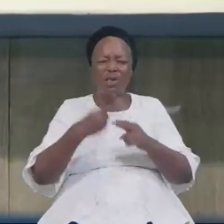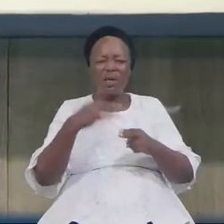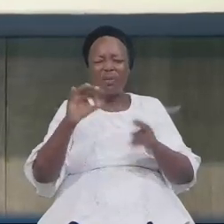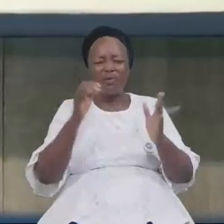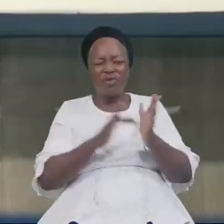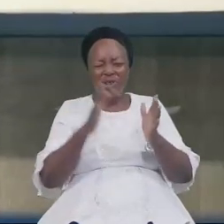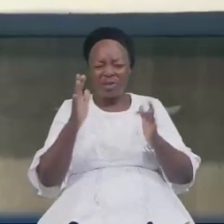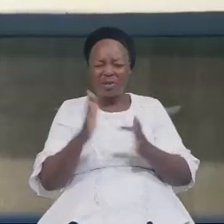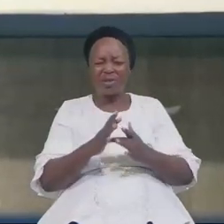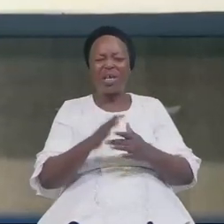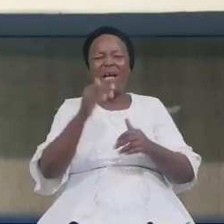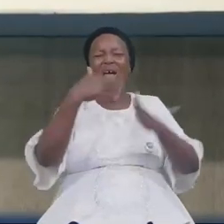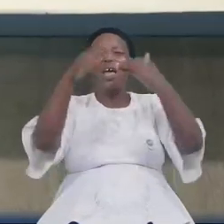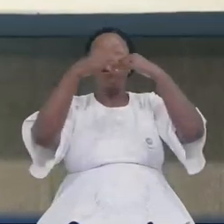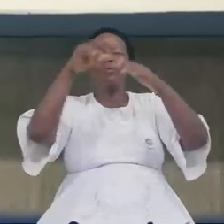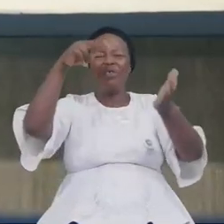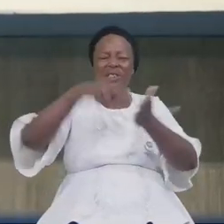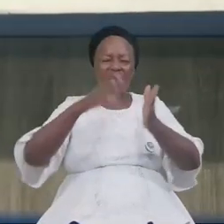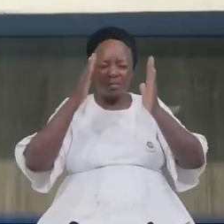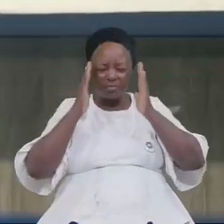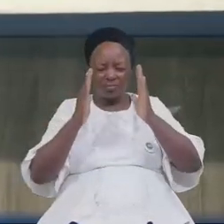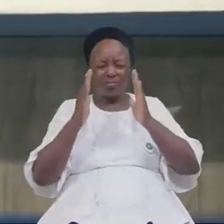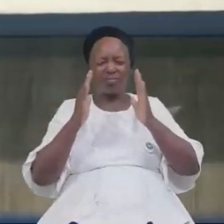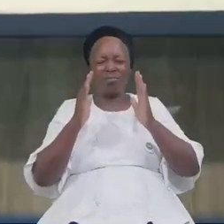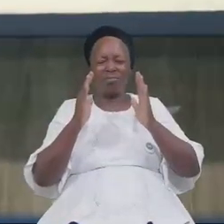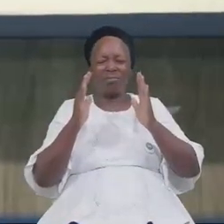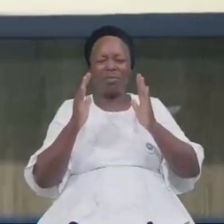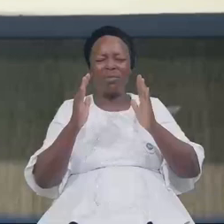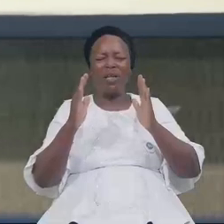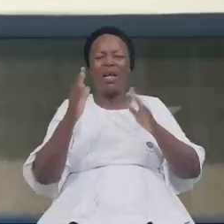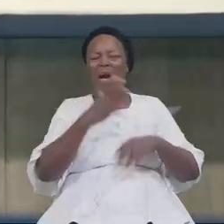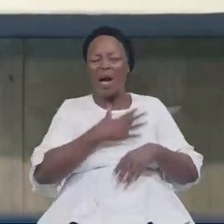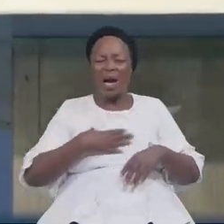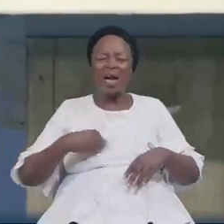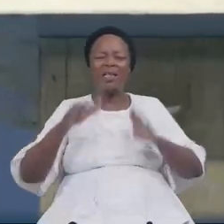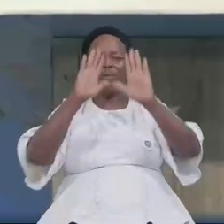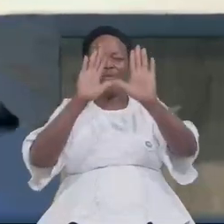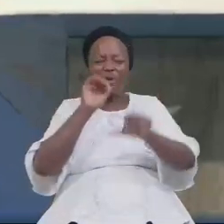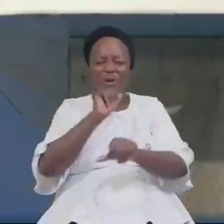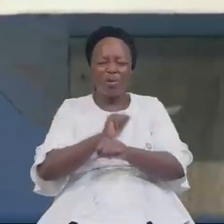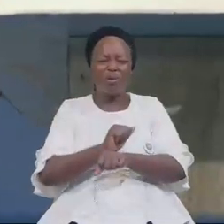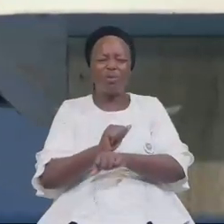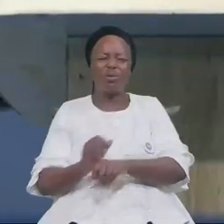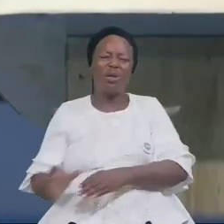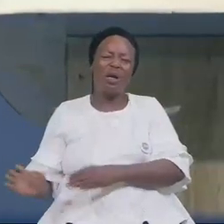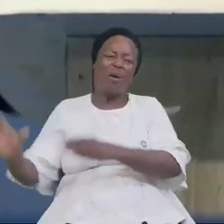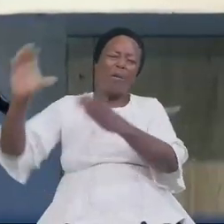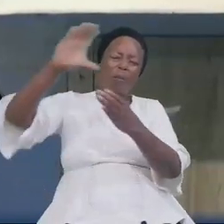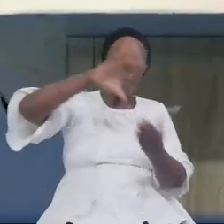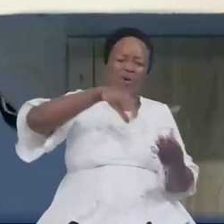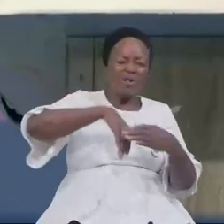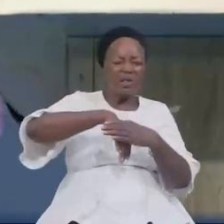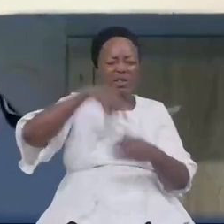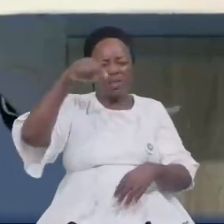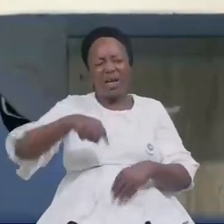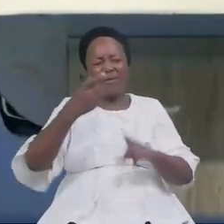Jésus, le ciel se tient en garde et que les miracles se répandent